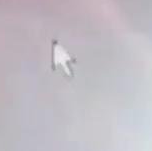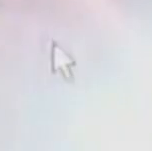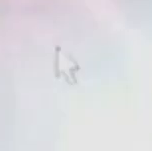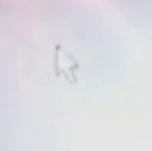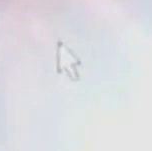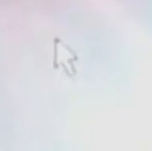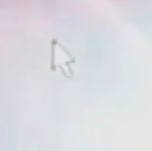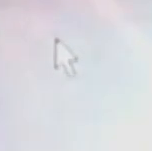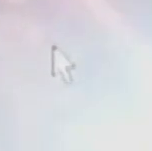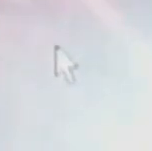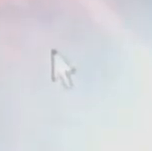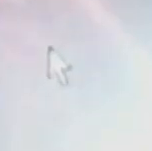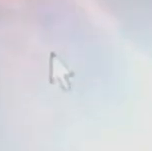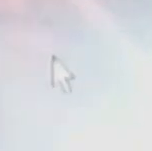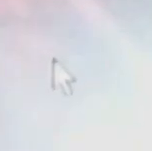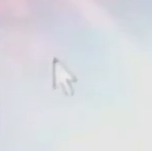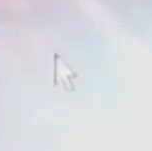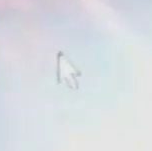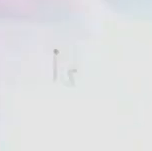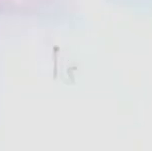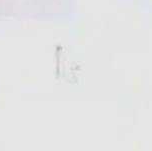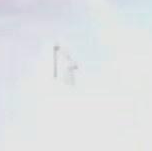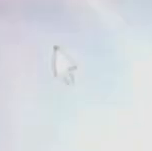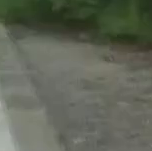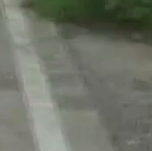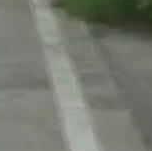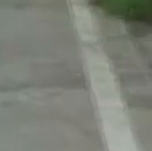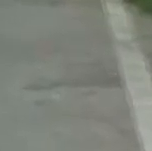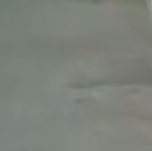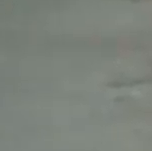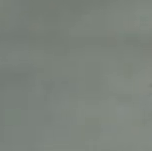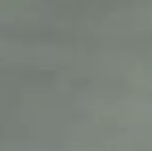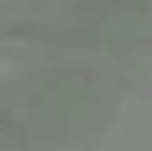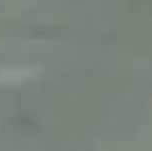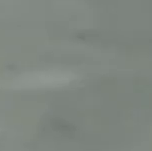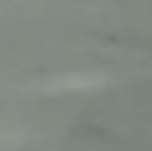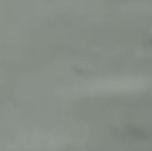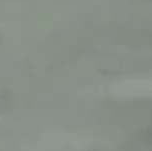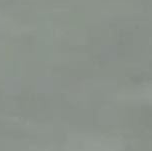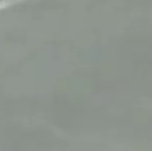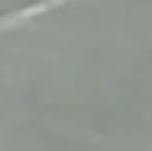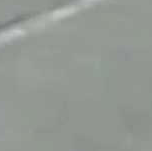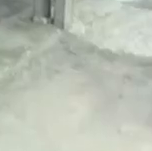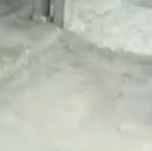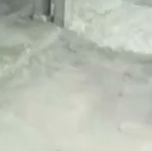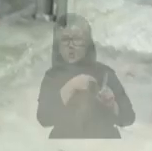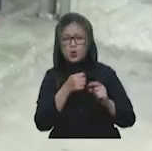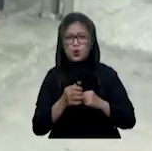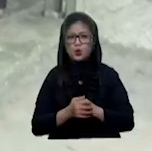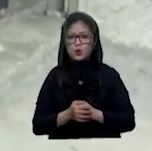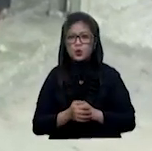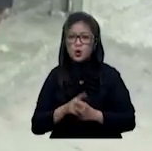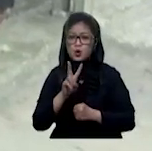Sedang duduk di warung, seorang warga di Kecamatan Mauk, Kabupaten Tangerang, Banten menjadi korban pembacokan oleh orang tak dikenal. Dua